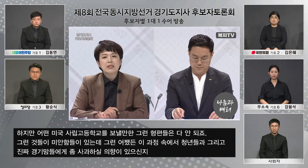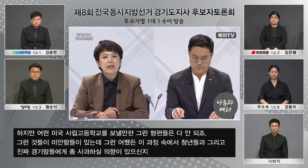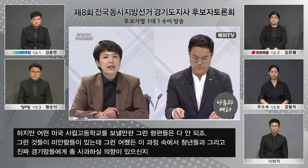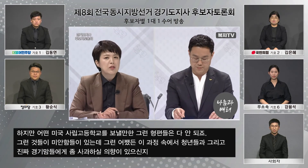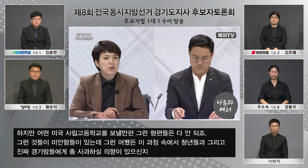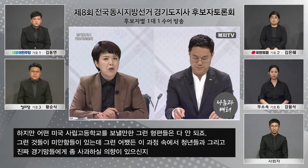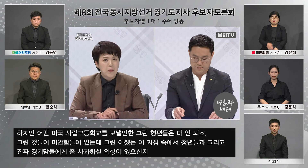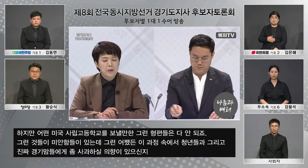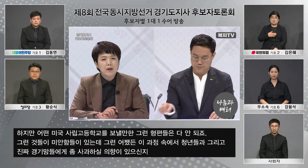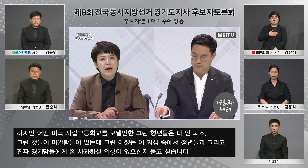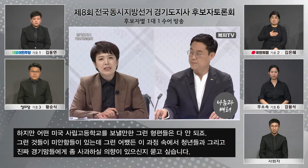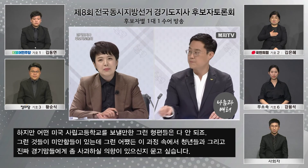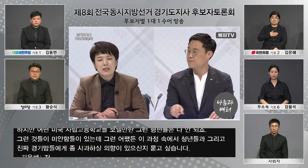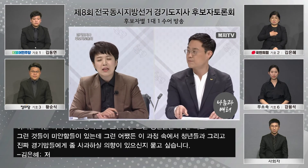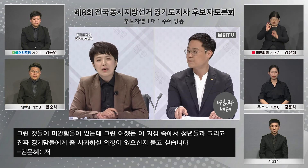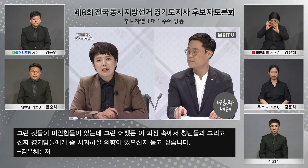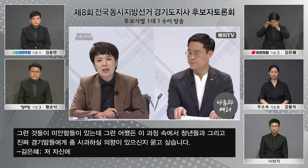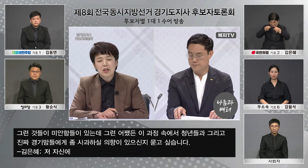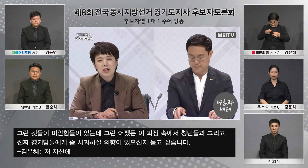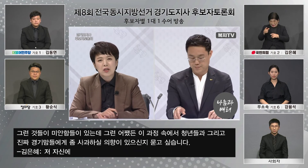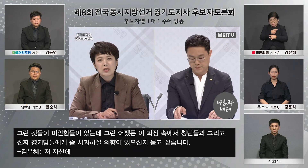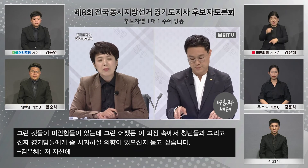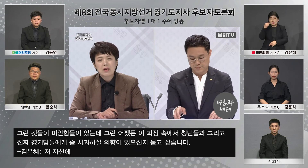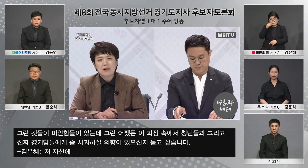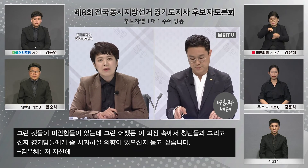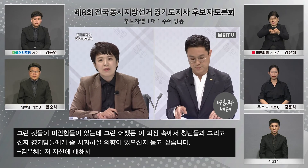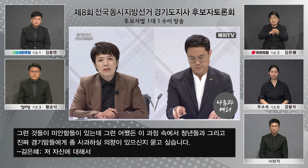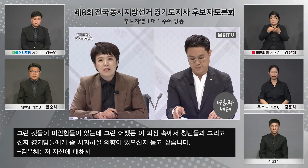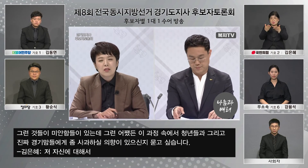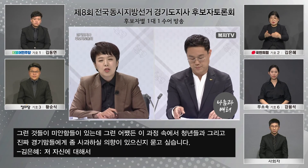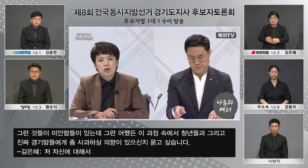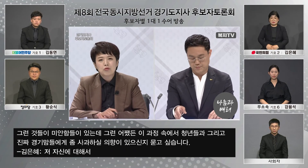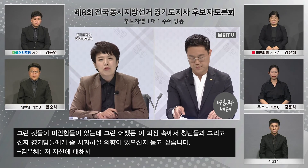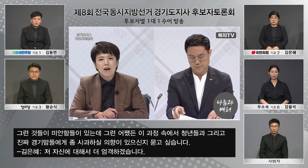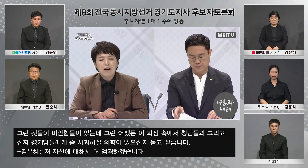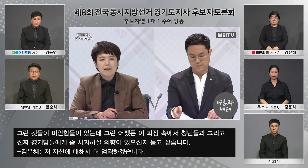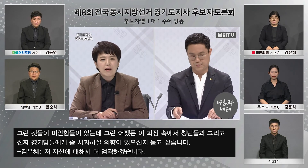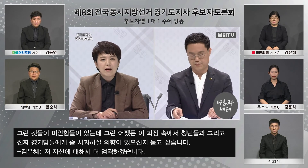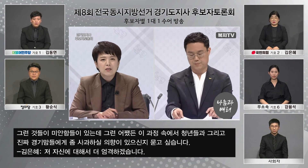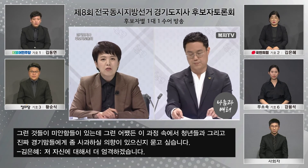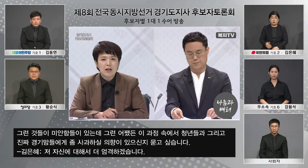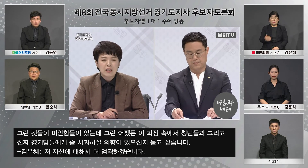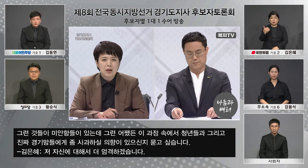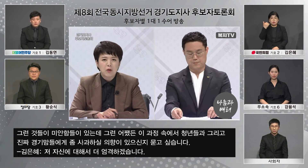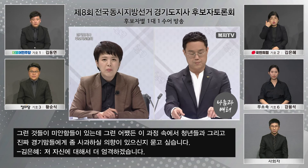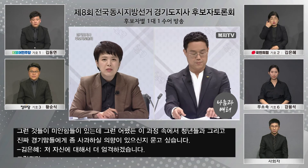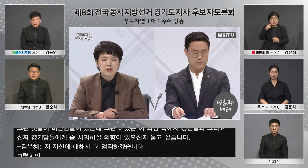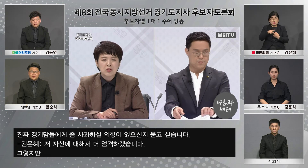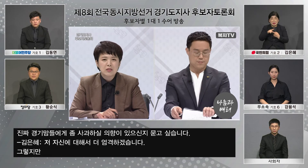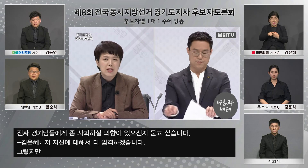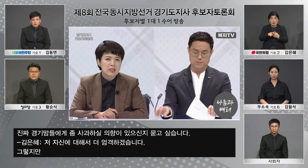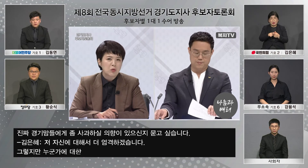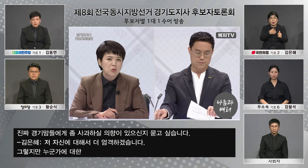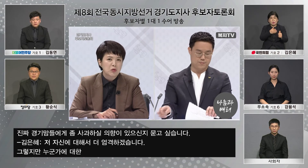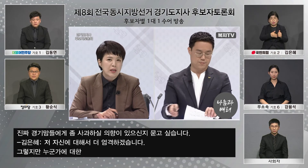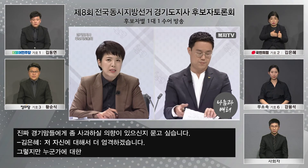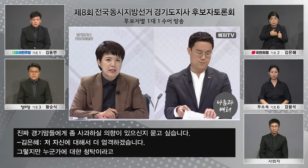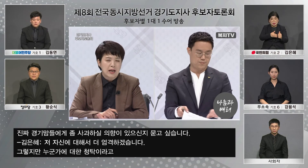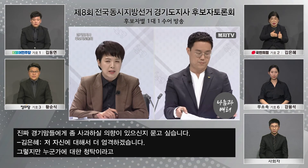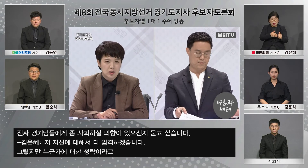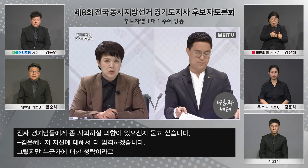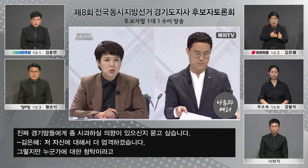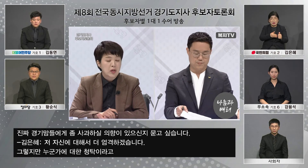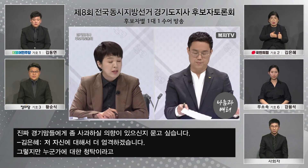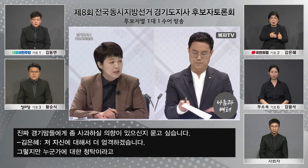저 자신에 대해서 더 엄격하겠습니다. 그렇지만 누군가에 대한 청탁이라고 하면서 저는 사실 호도를